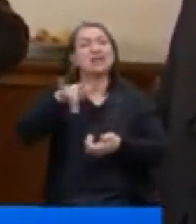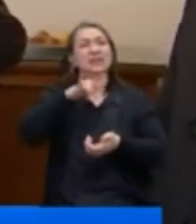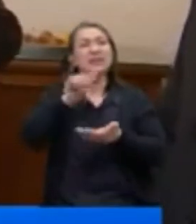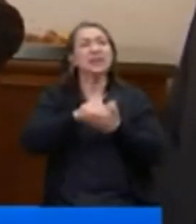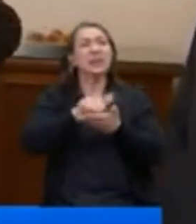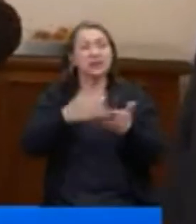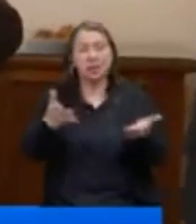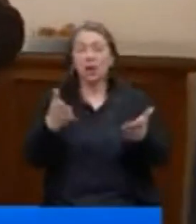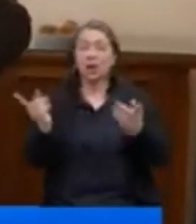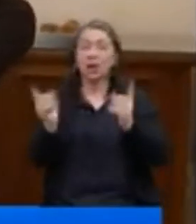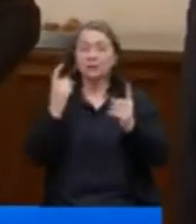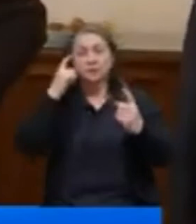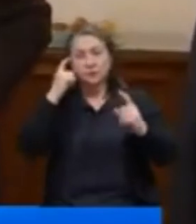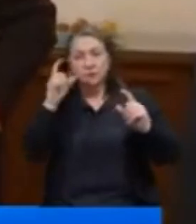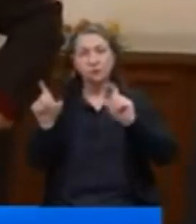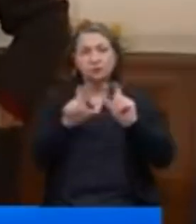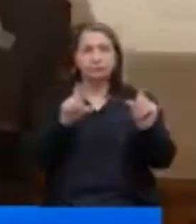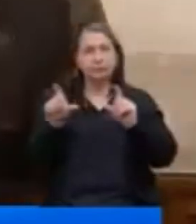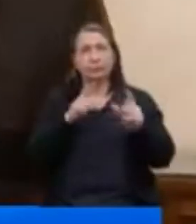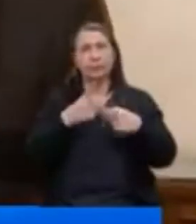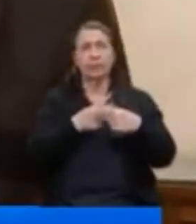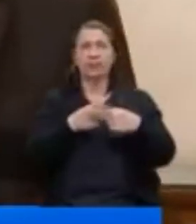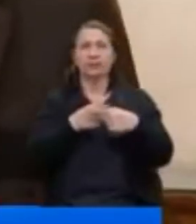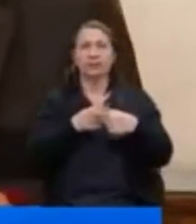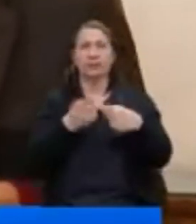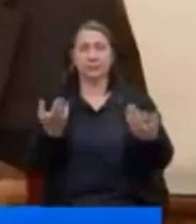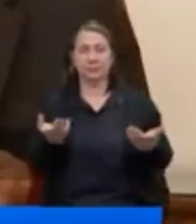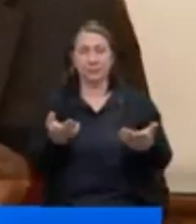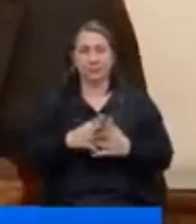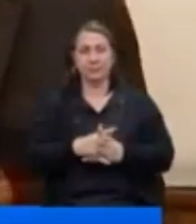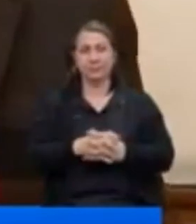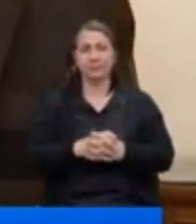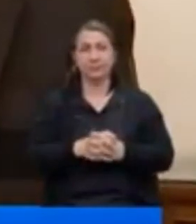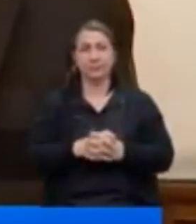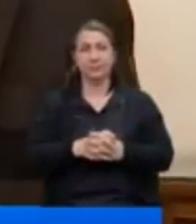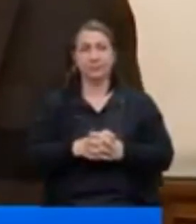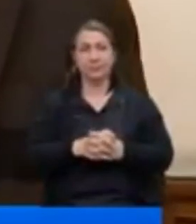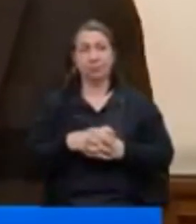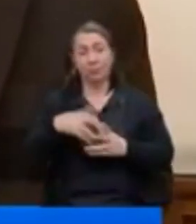Karşılıklı görüş ve öneriler paylaşıldı. Her zaman başımın üstünde yerimiz var.